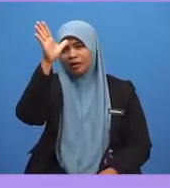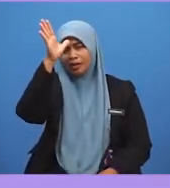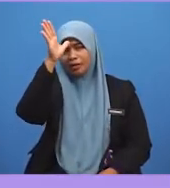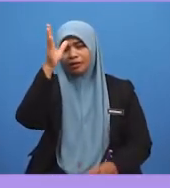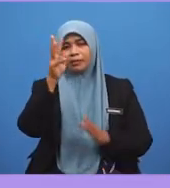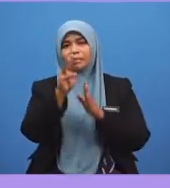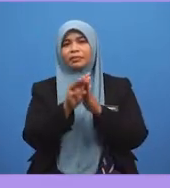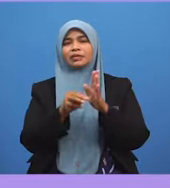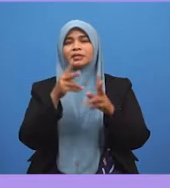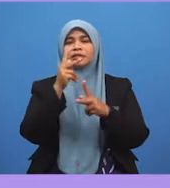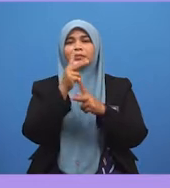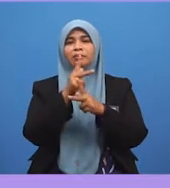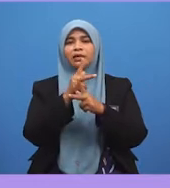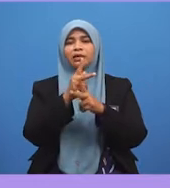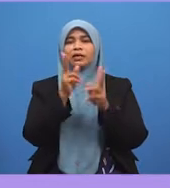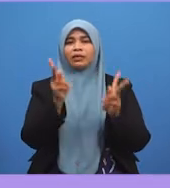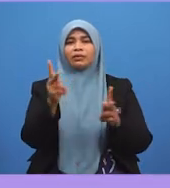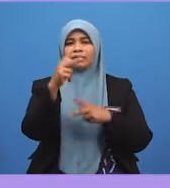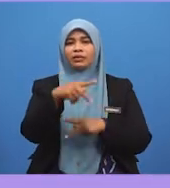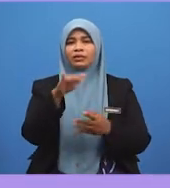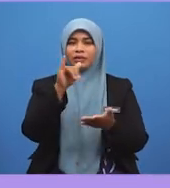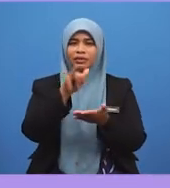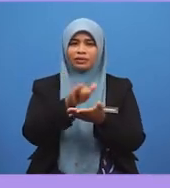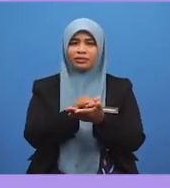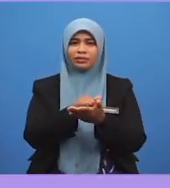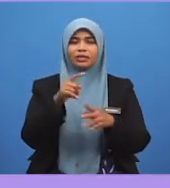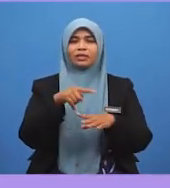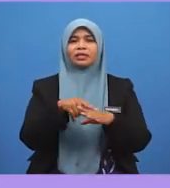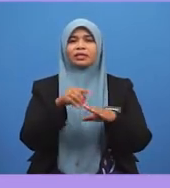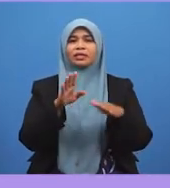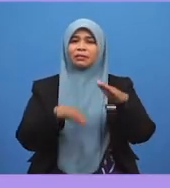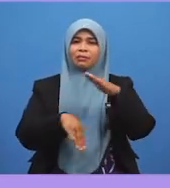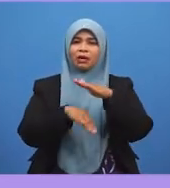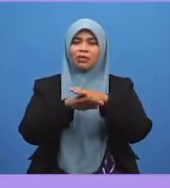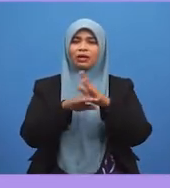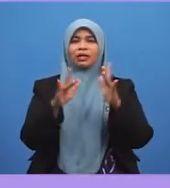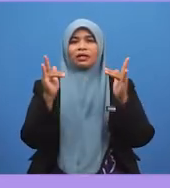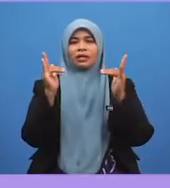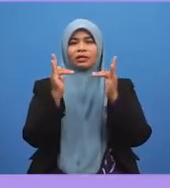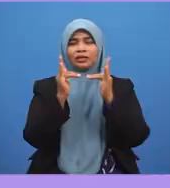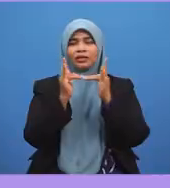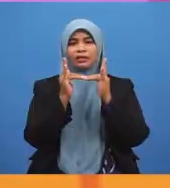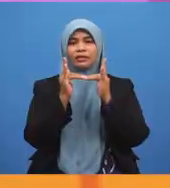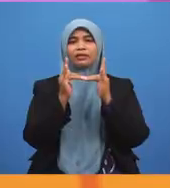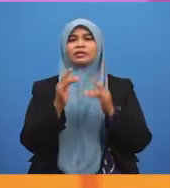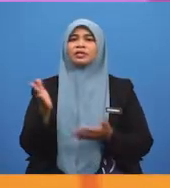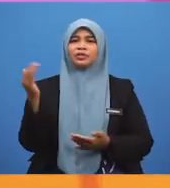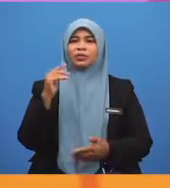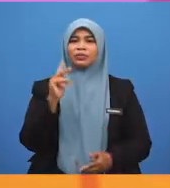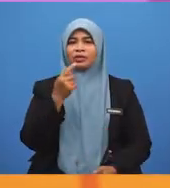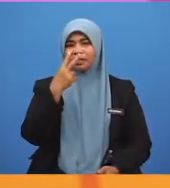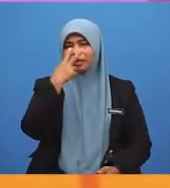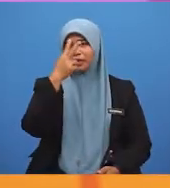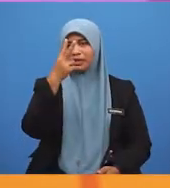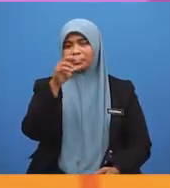Ayah menyimpan kotak itu di bawah katil. Jom kita